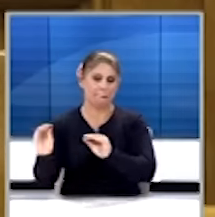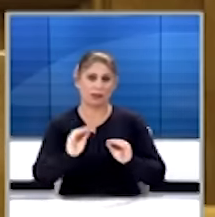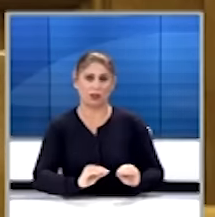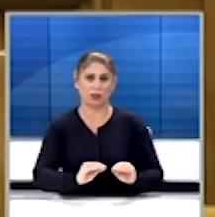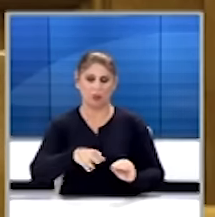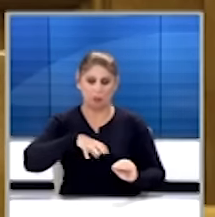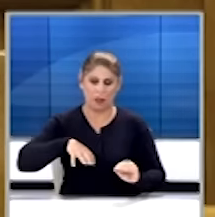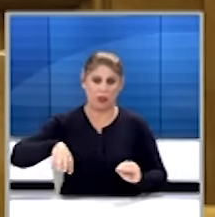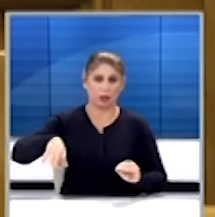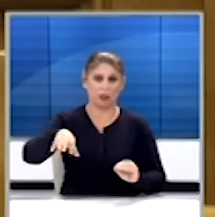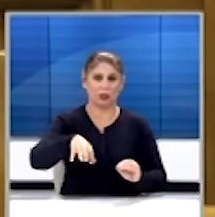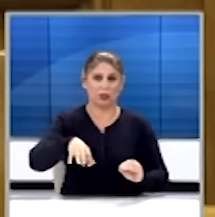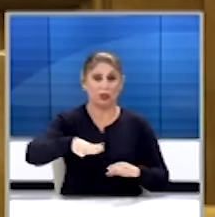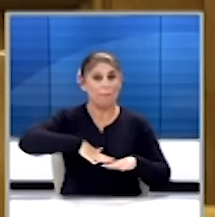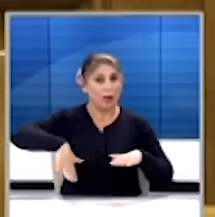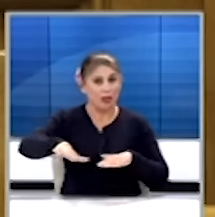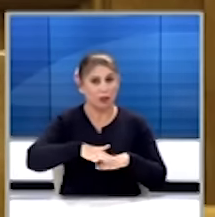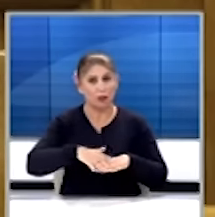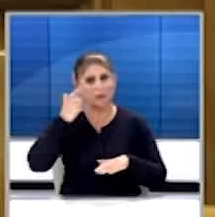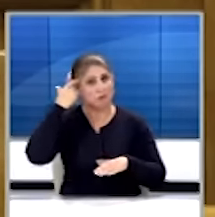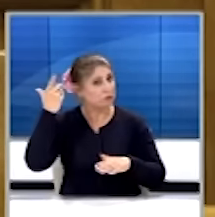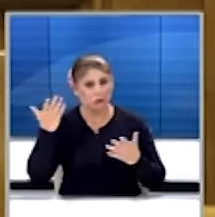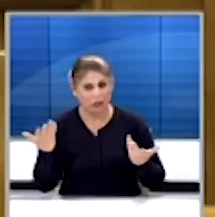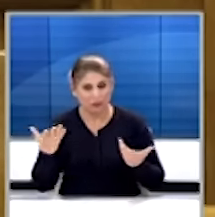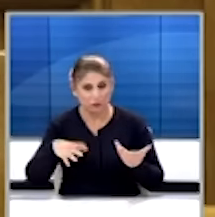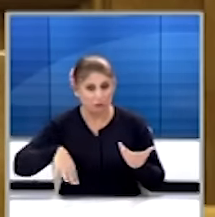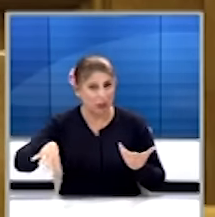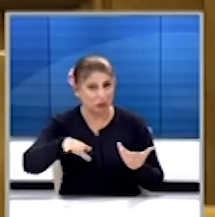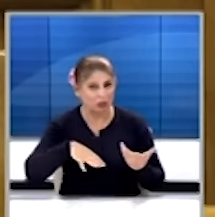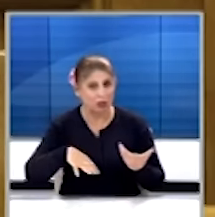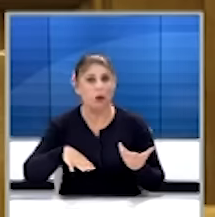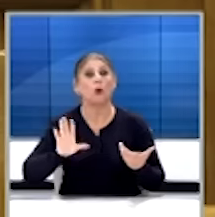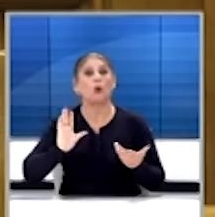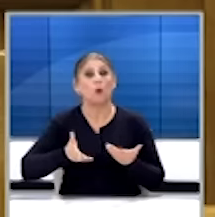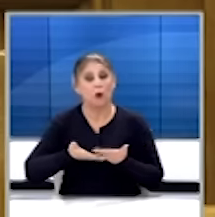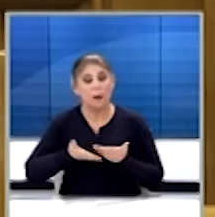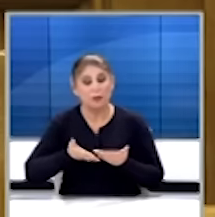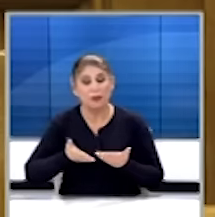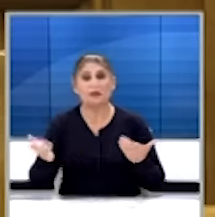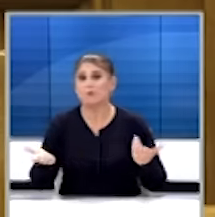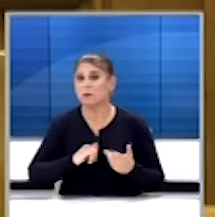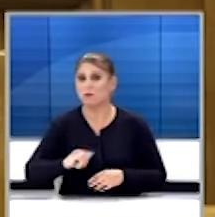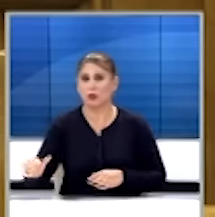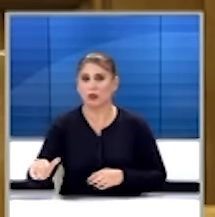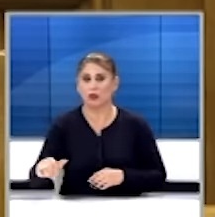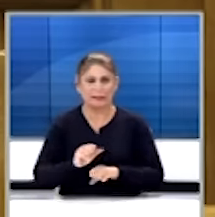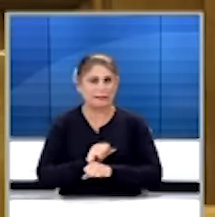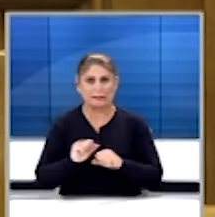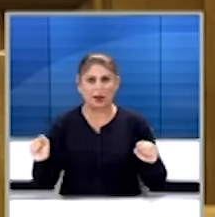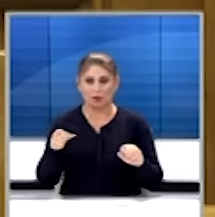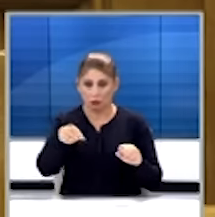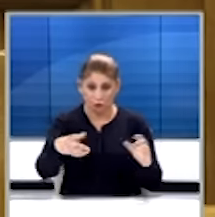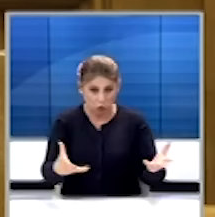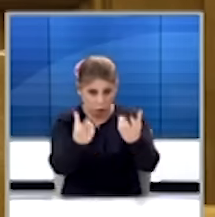μετακινούνται σε μέρη και περιοχές που δεν γνωρίζουν, ούτε έχουν επισκεφθεί ποτέ και πρέπει ξαφνικά να